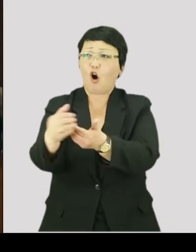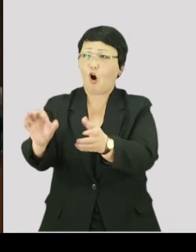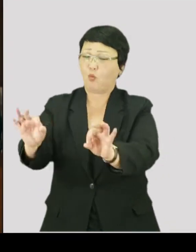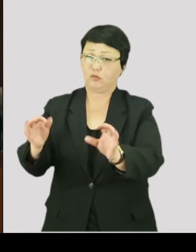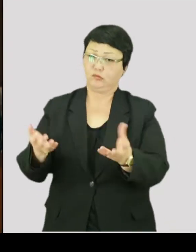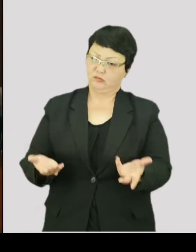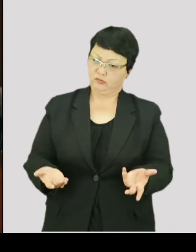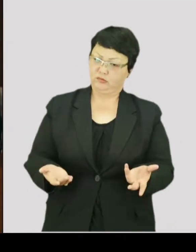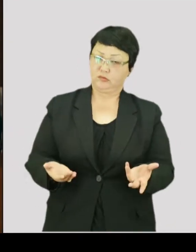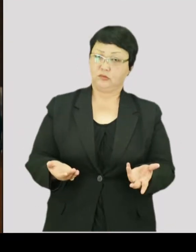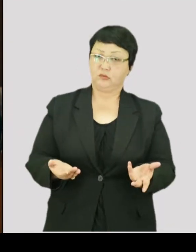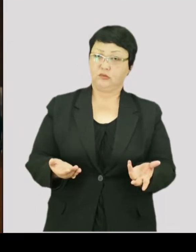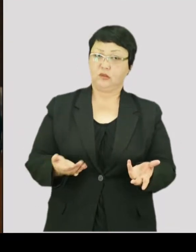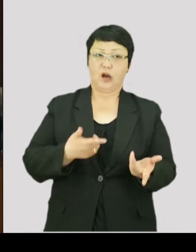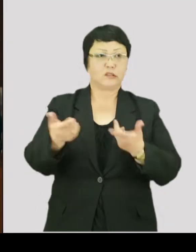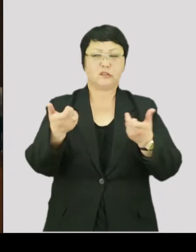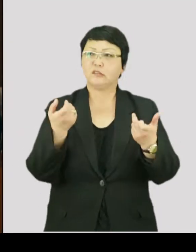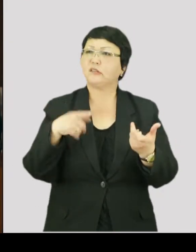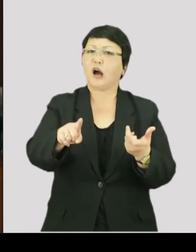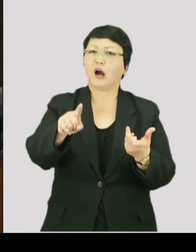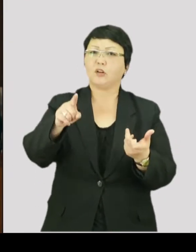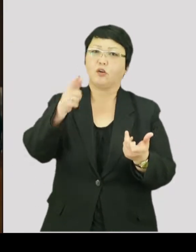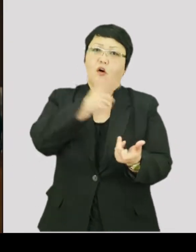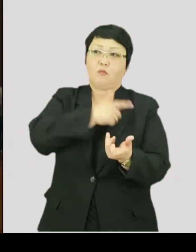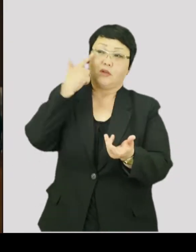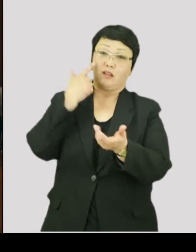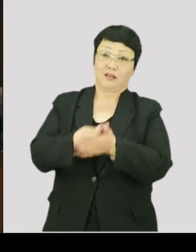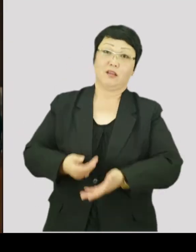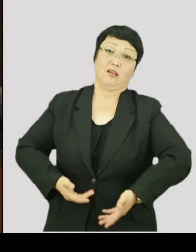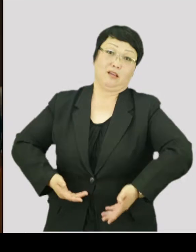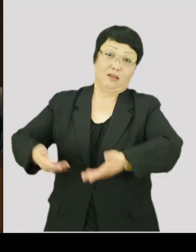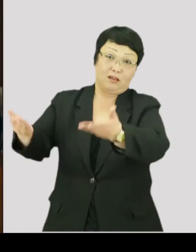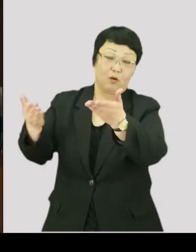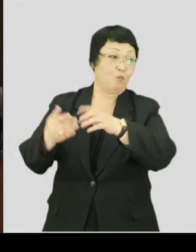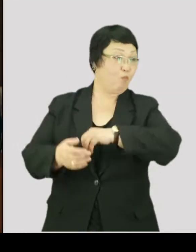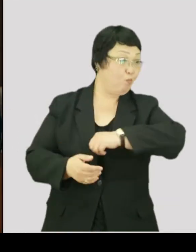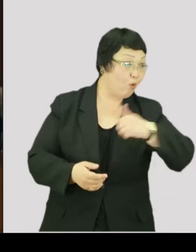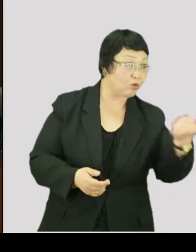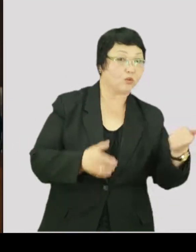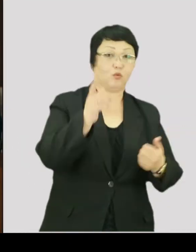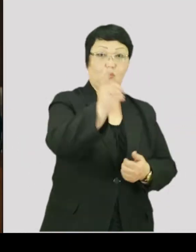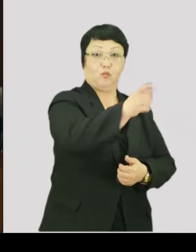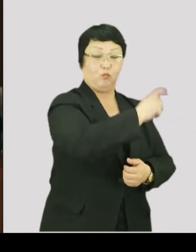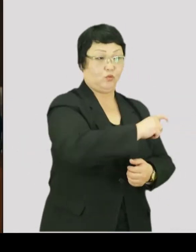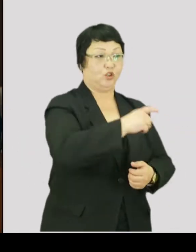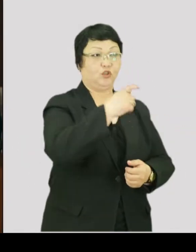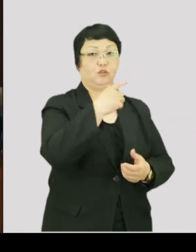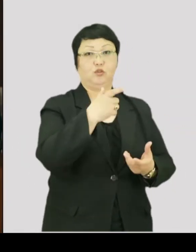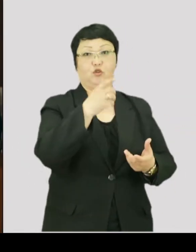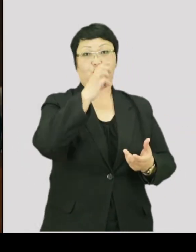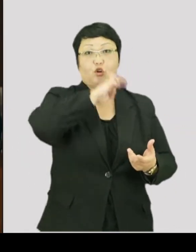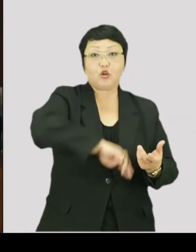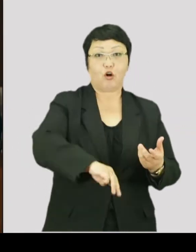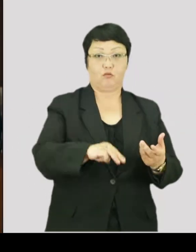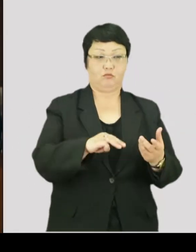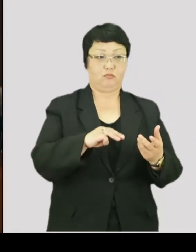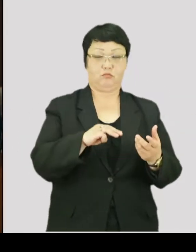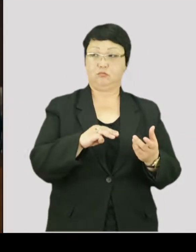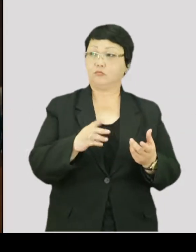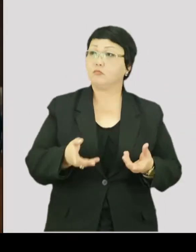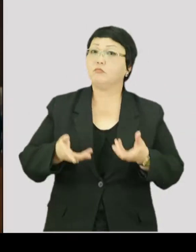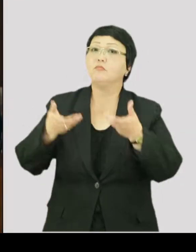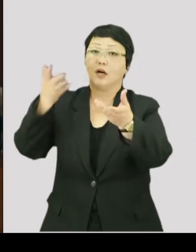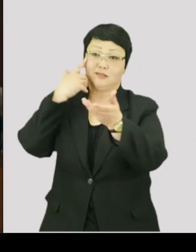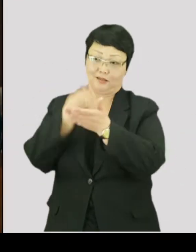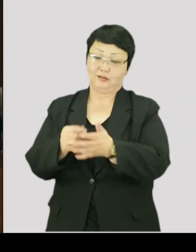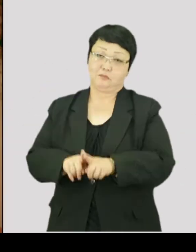хамрагдсангүй. Тэгээд ийм учраас би асуудлыг одоо бус иргэдийн бус одоо гишүүдэд төлөвлөж энэ